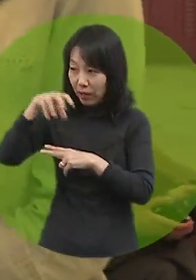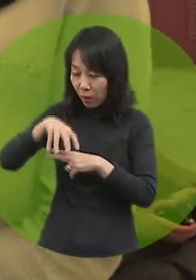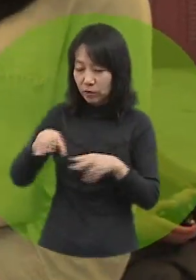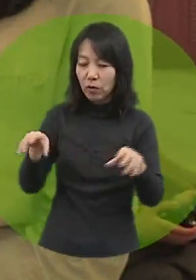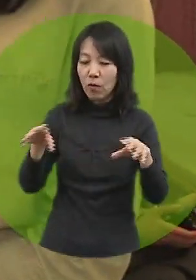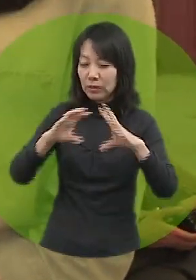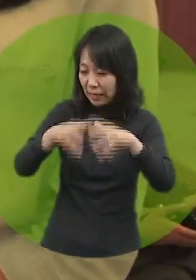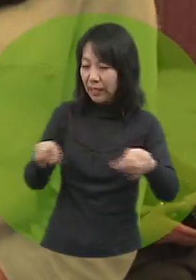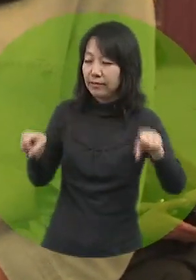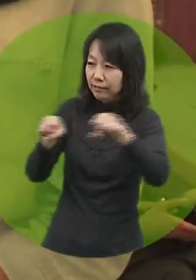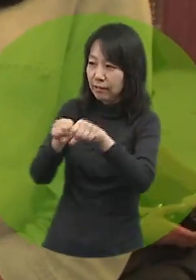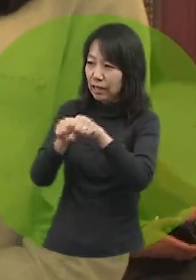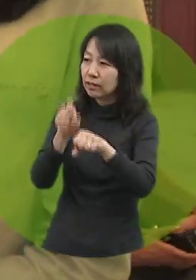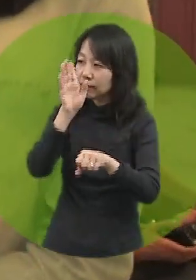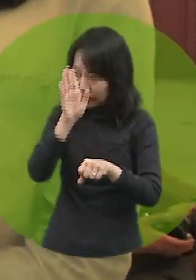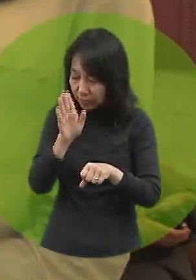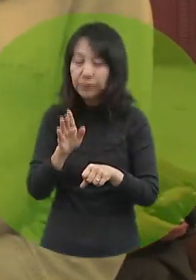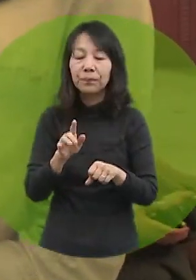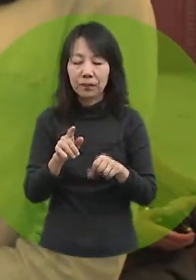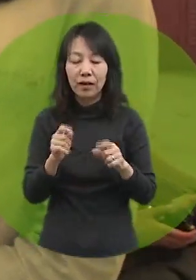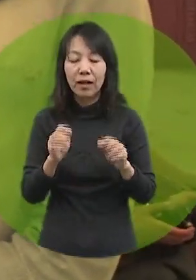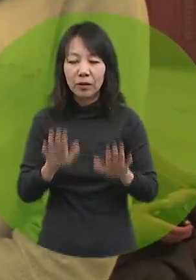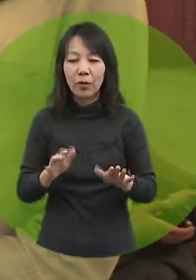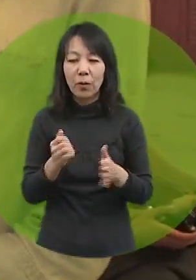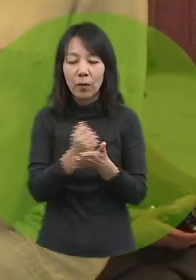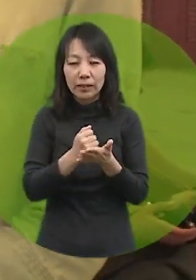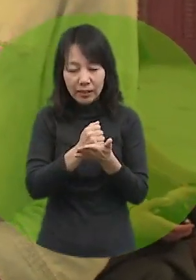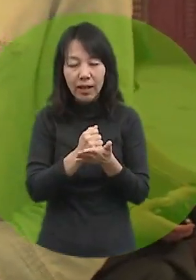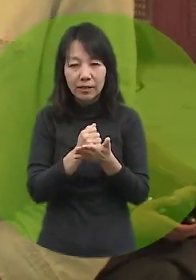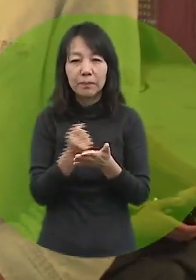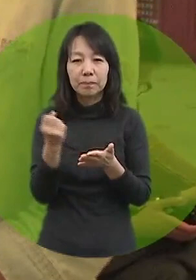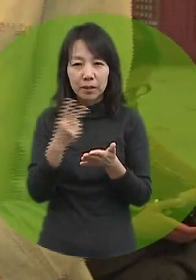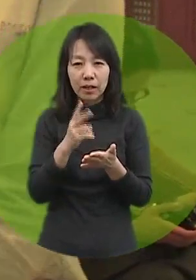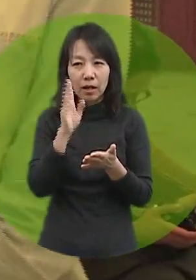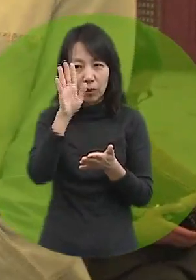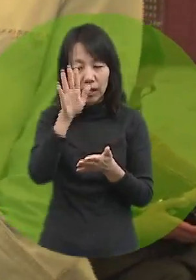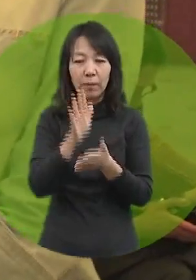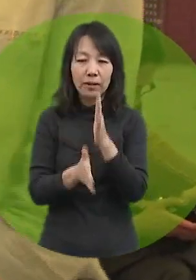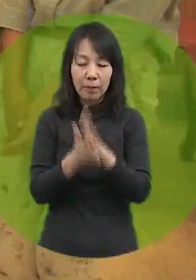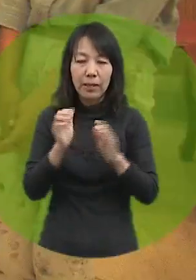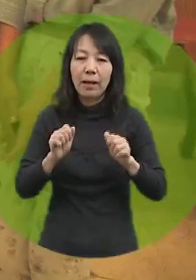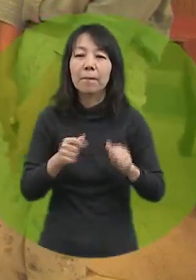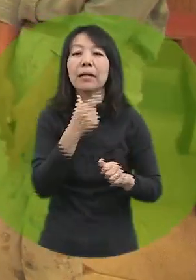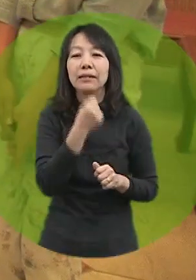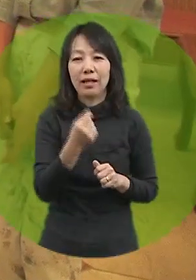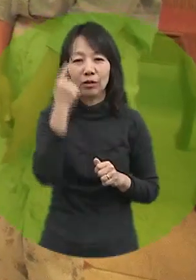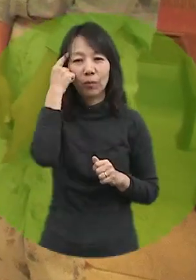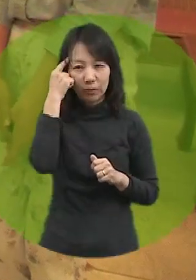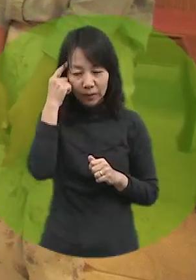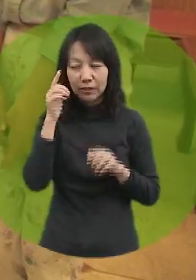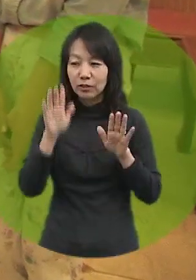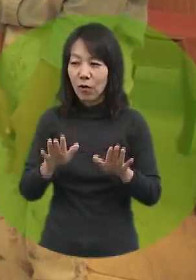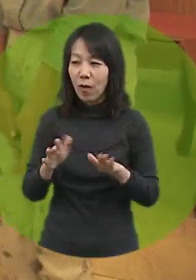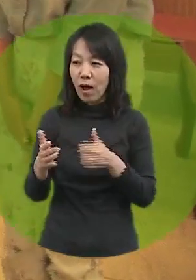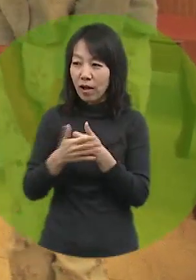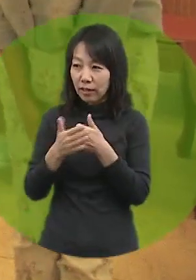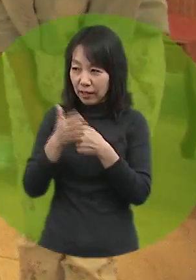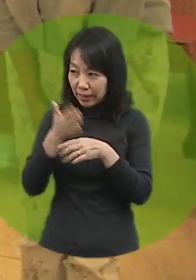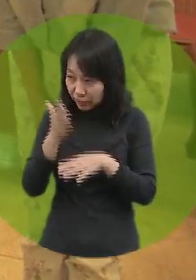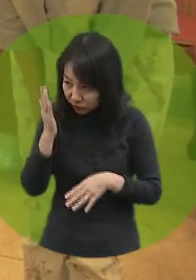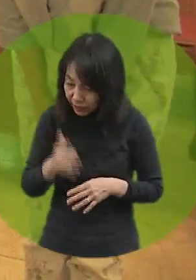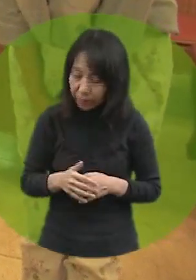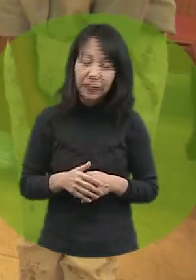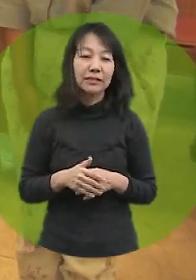うん、は い、 そうですね、なんかもうこれを機会にまた気を引き締めて頑張りきたいと思います、はい、 今日は本当にありがとうございました。 ありがとうございました。